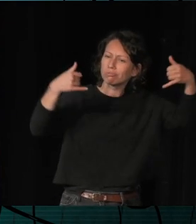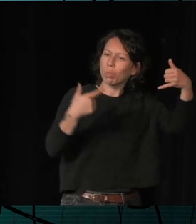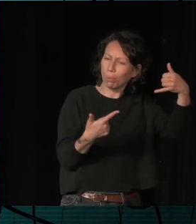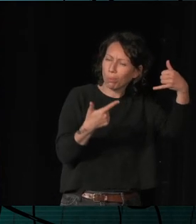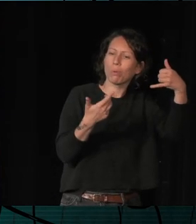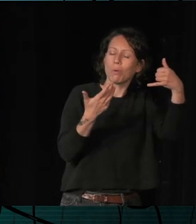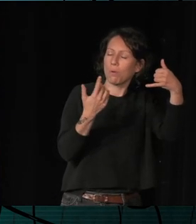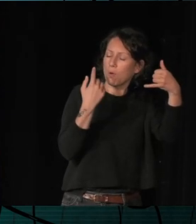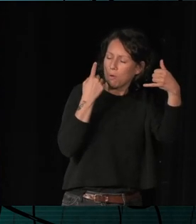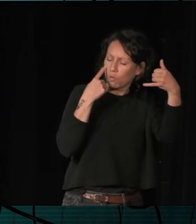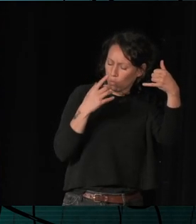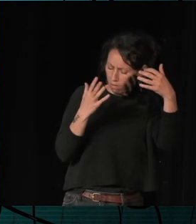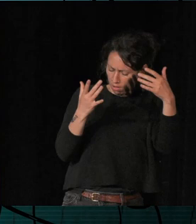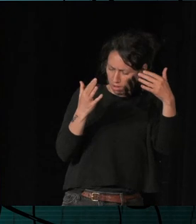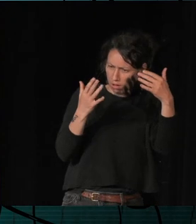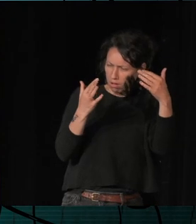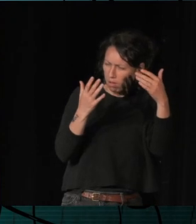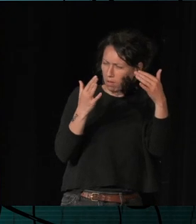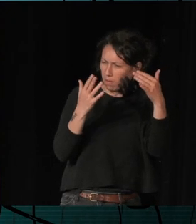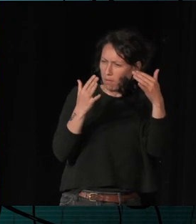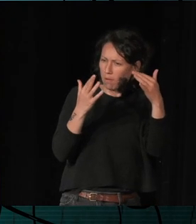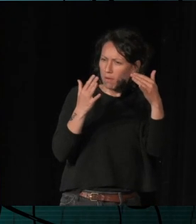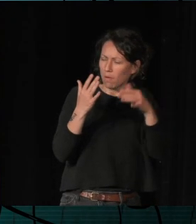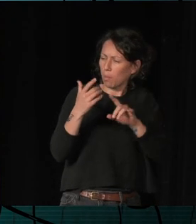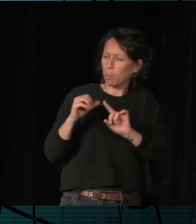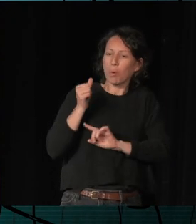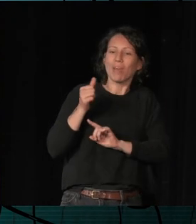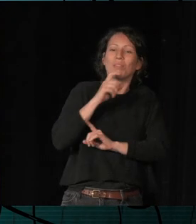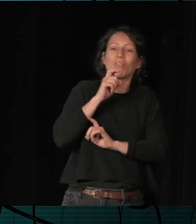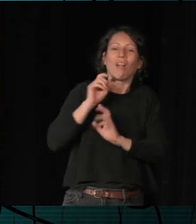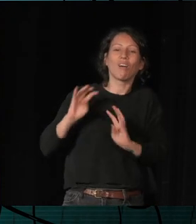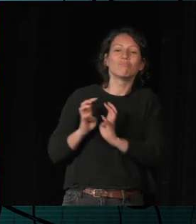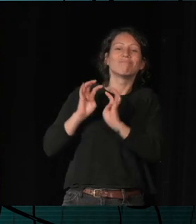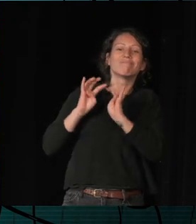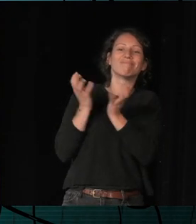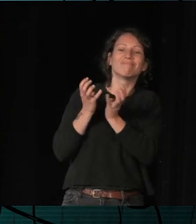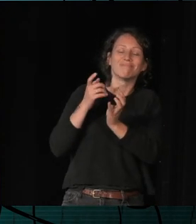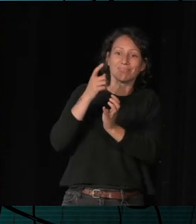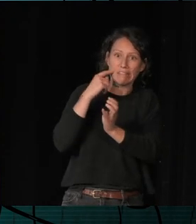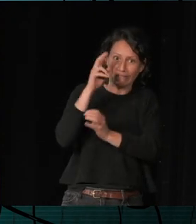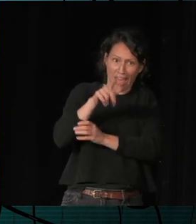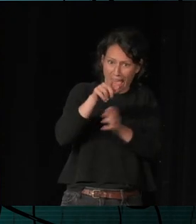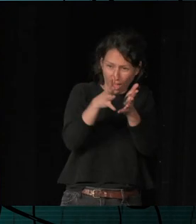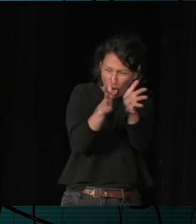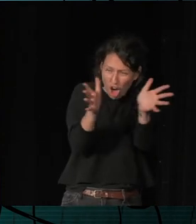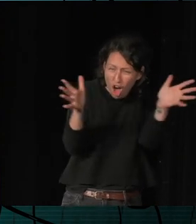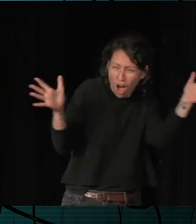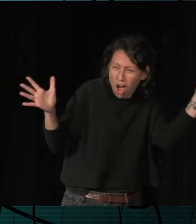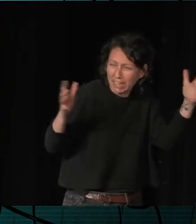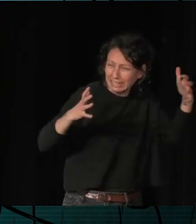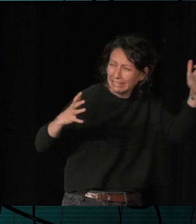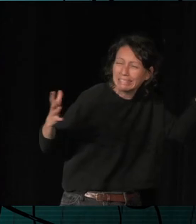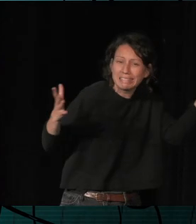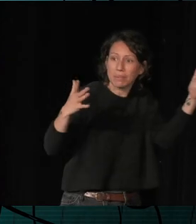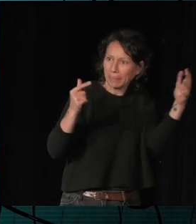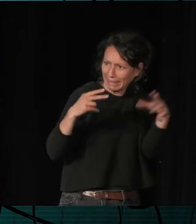espaces, je crois que c'était Patrick, enfin c'était à la première table ronde, des espaces très grands, très ouverts, mais vides, et dans